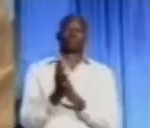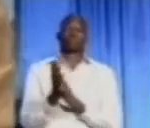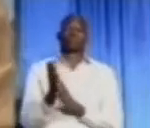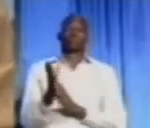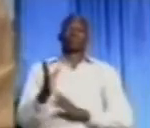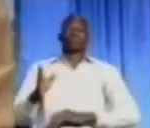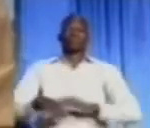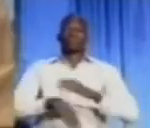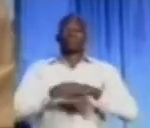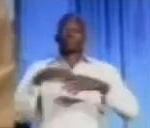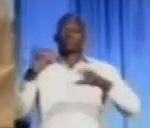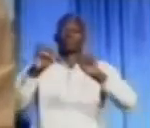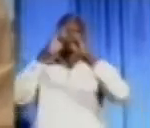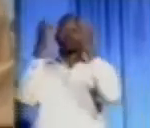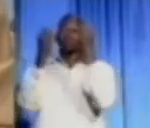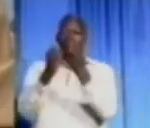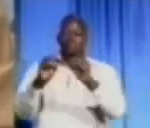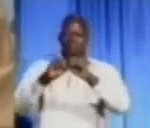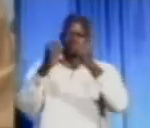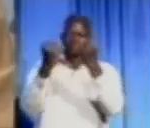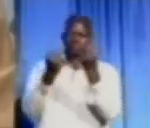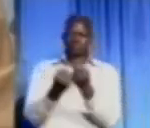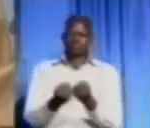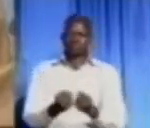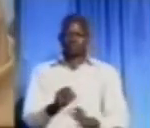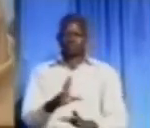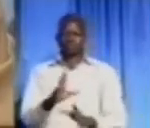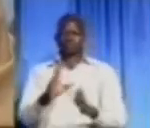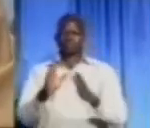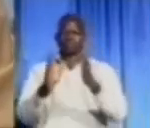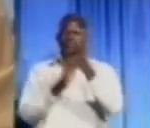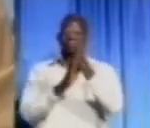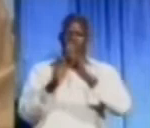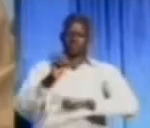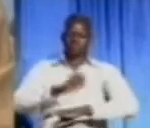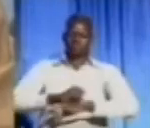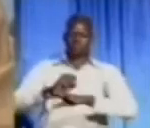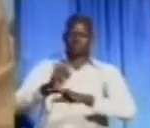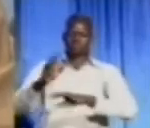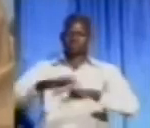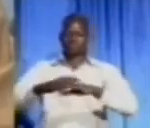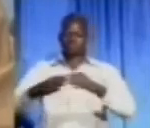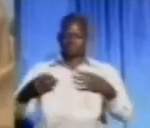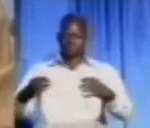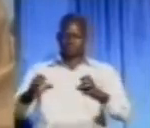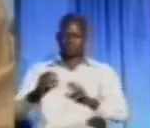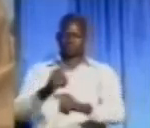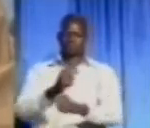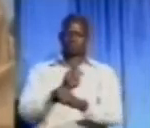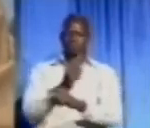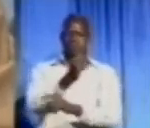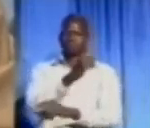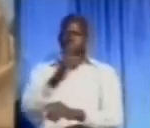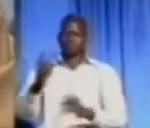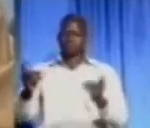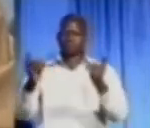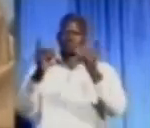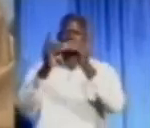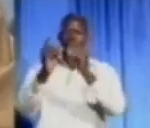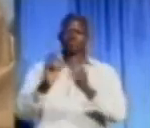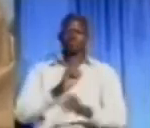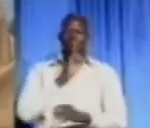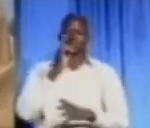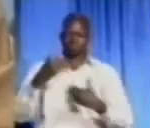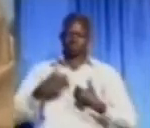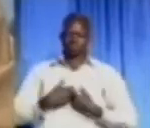Sortie de promotion au groupe Serco, cette école supérieure a mis sur le marché de l'emploi plus de 100 diplômés. Ils sont titulaires